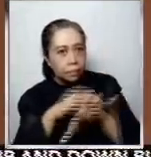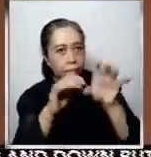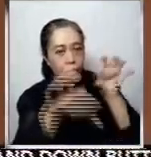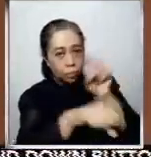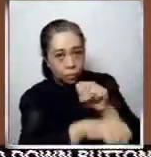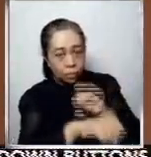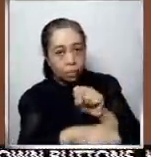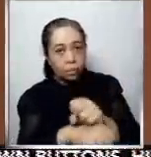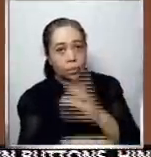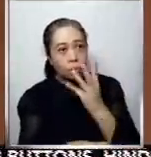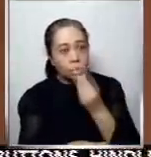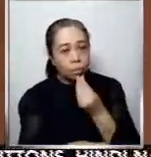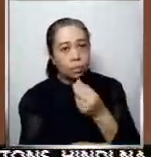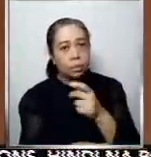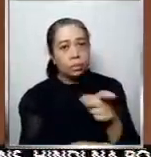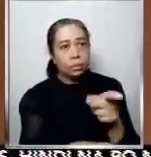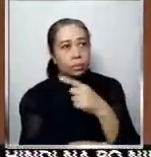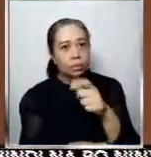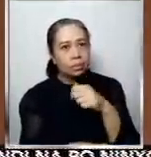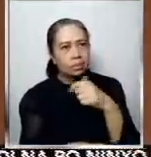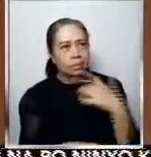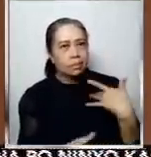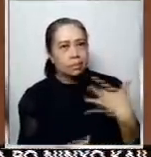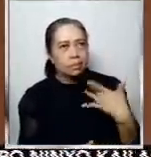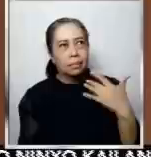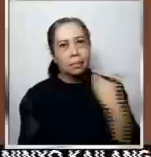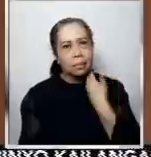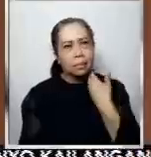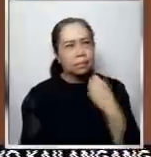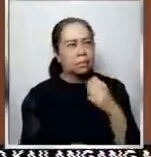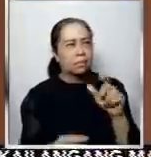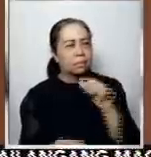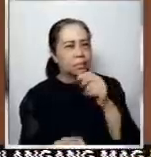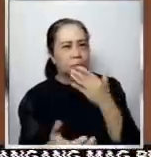hindi nakakaramdam ng mabuti o di ka